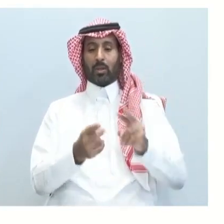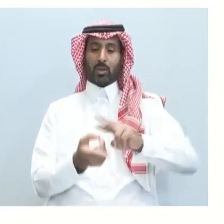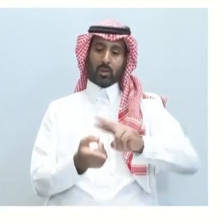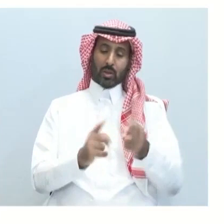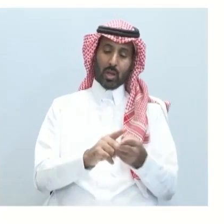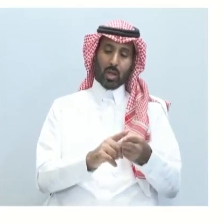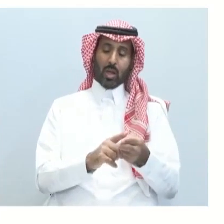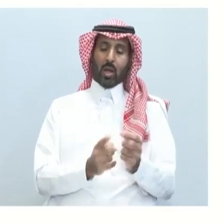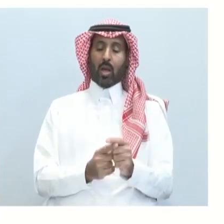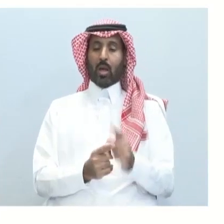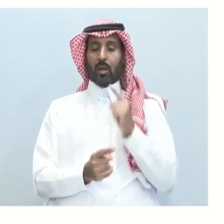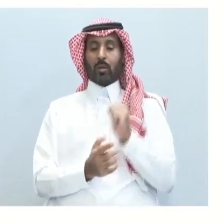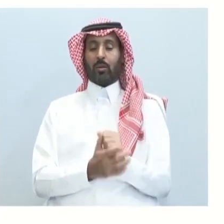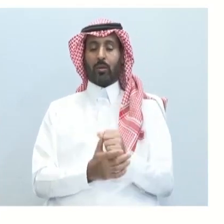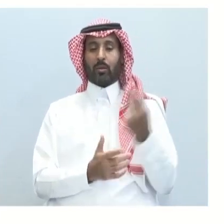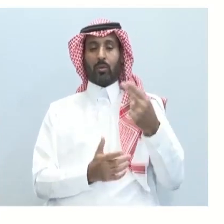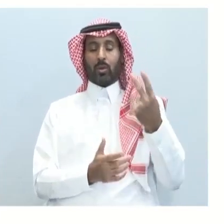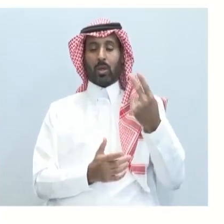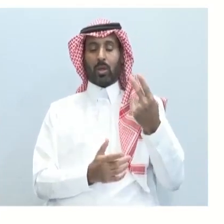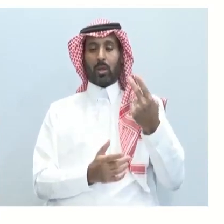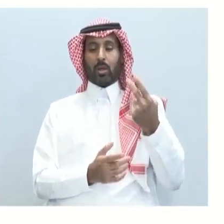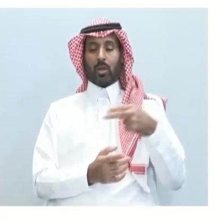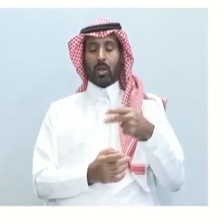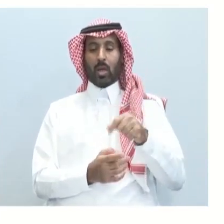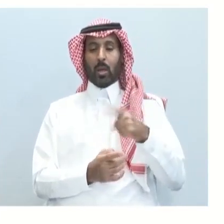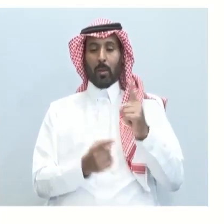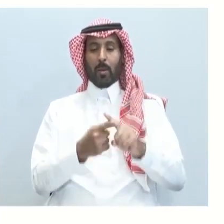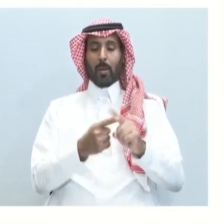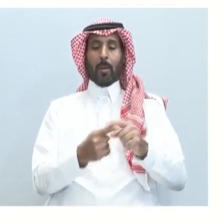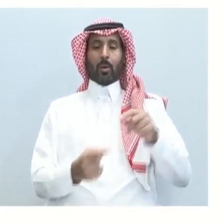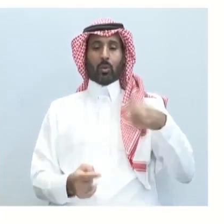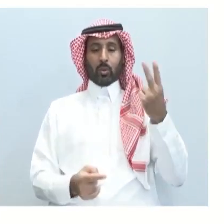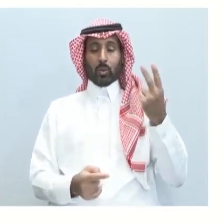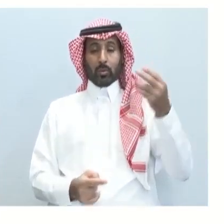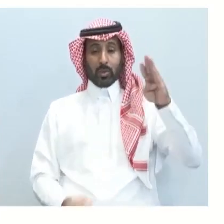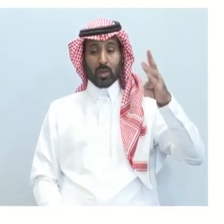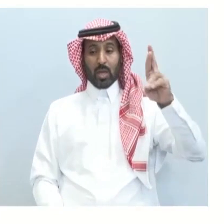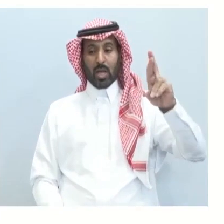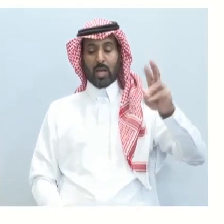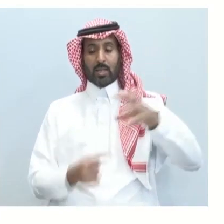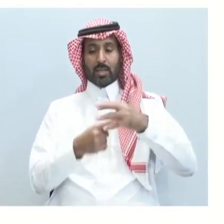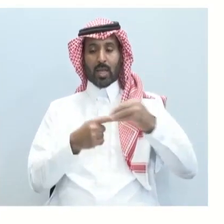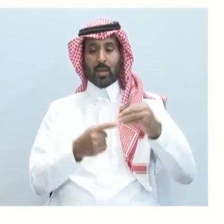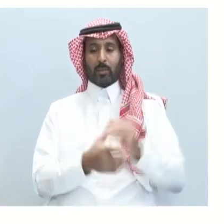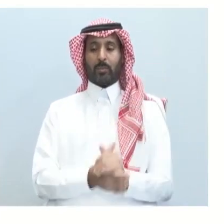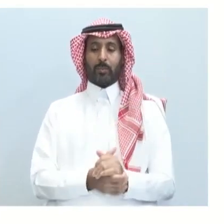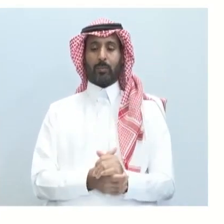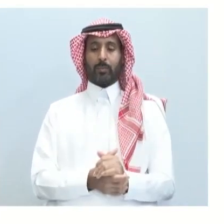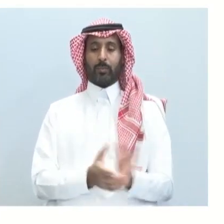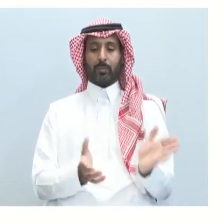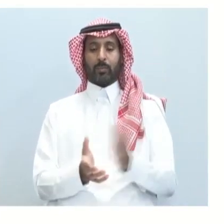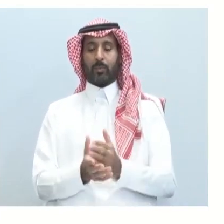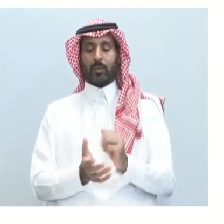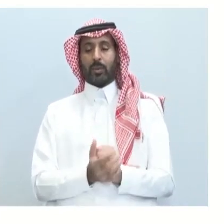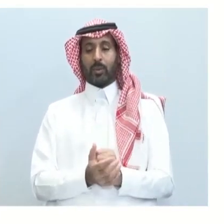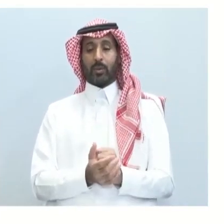الى تو بي ار سالب تو بي ار سالب بعد ذلك السي اي